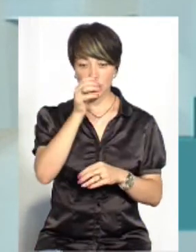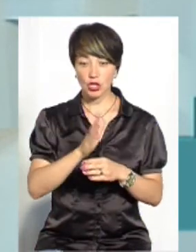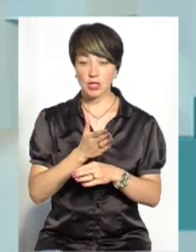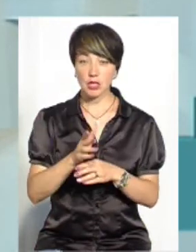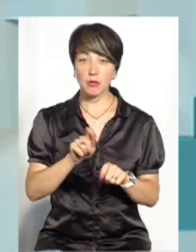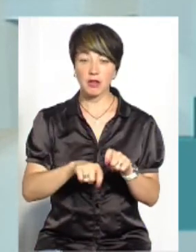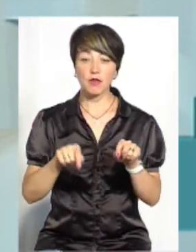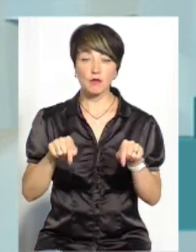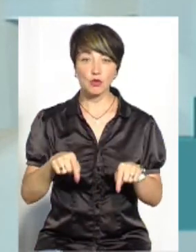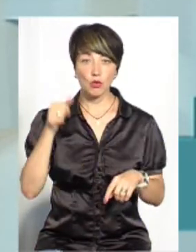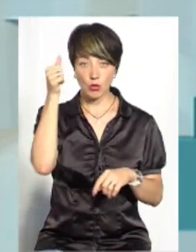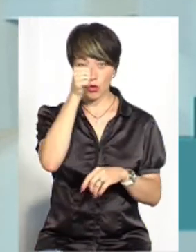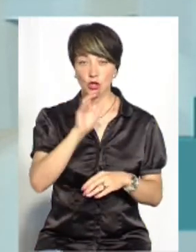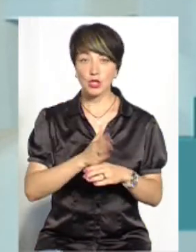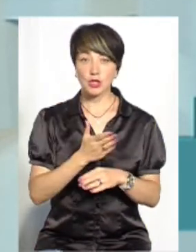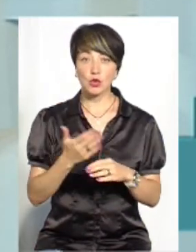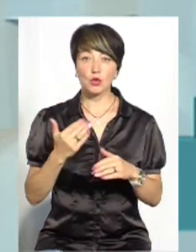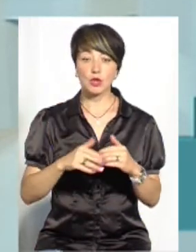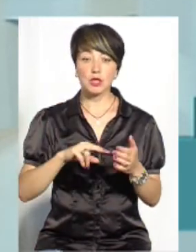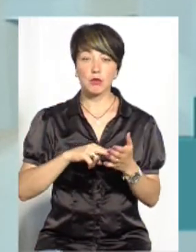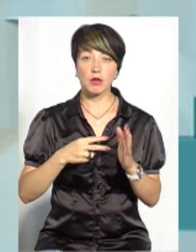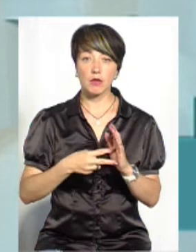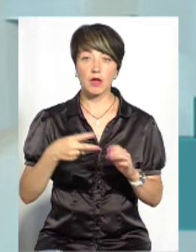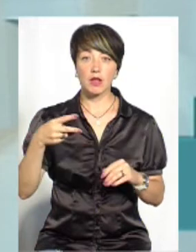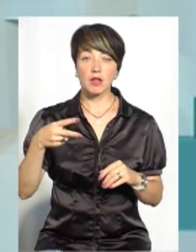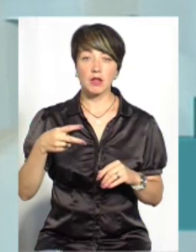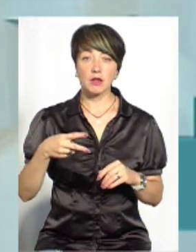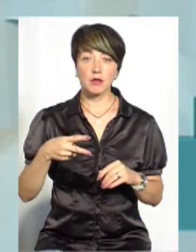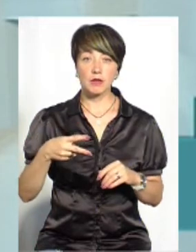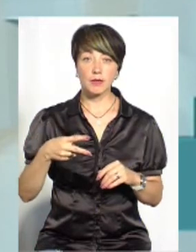буде перевірена в цьому році, частину ми вже запланували на